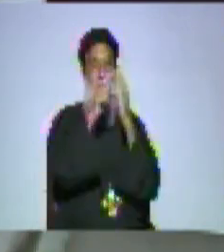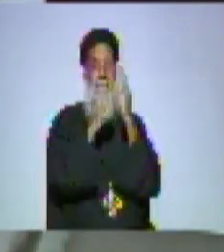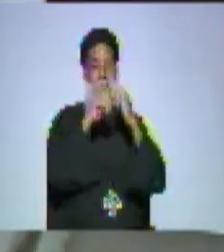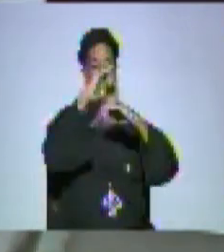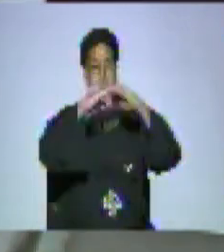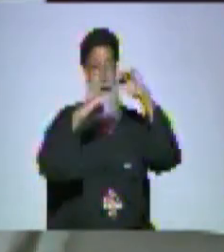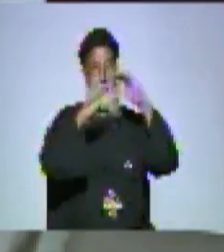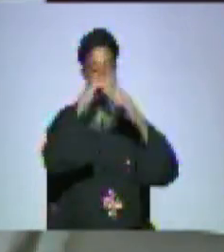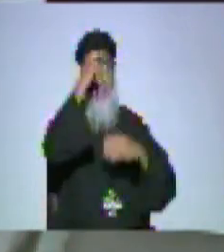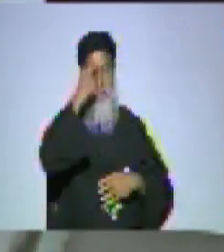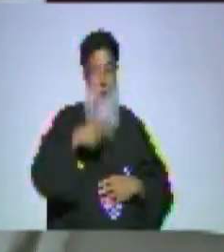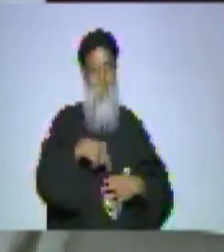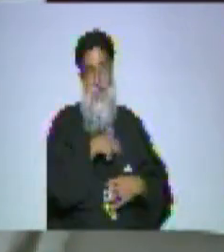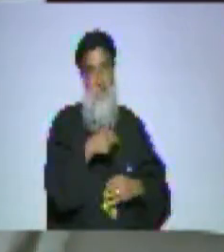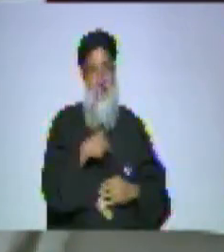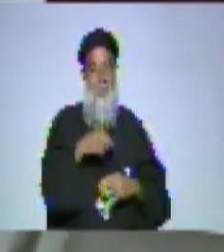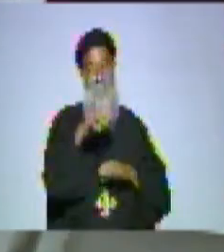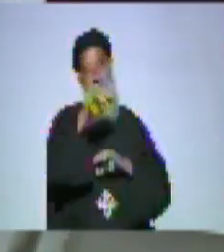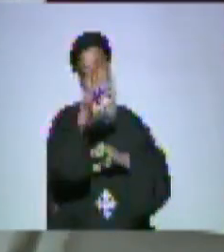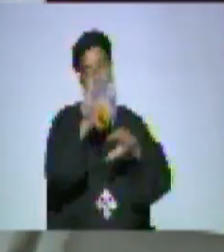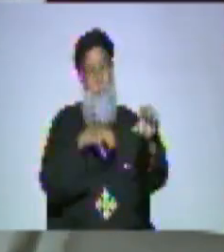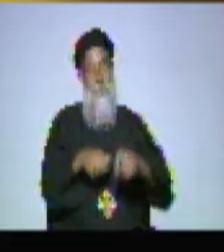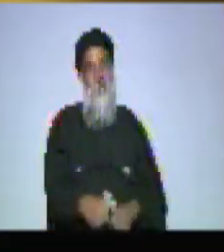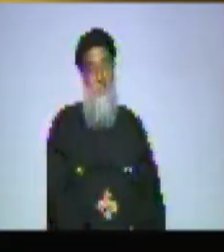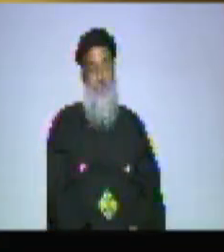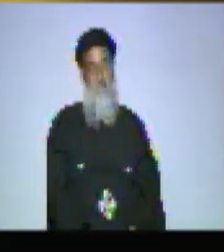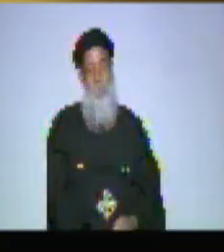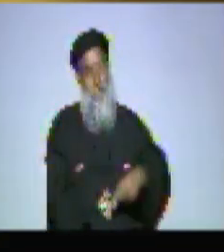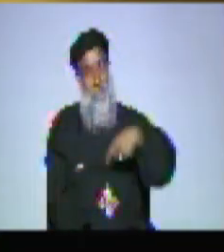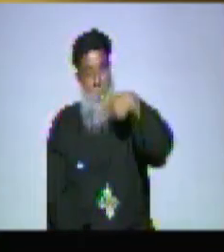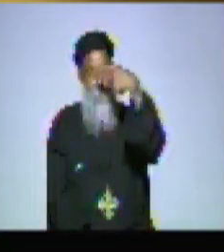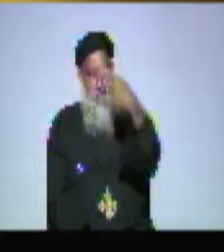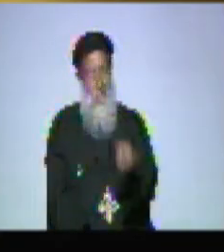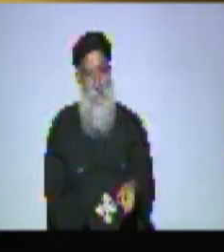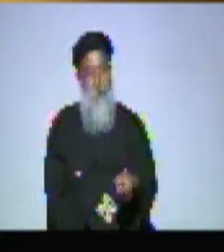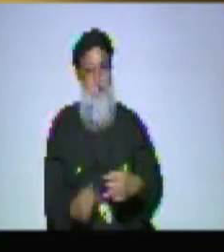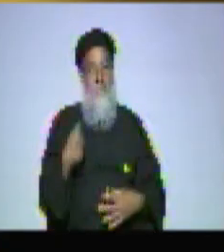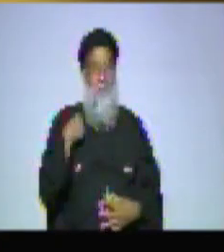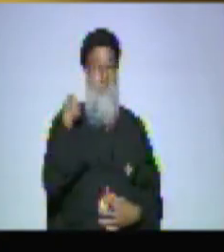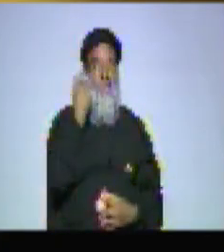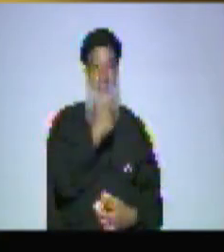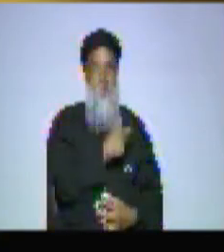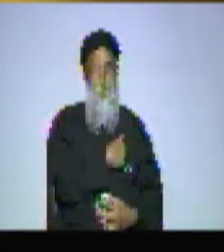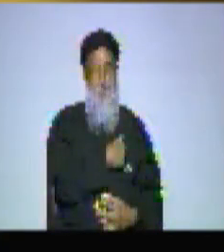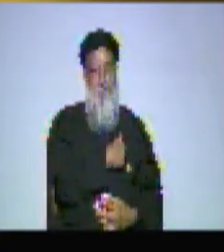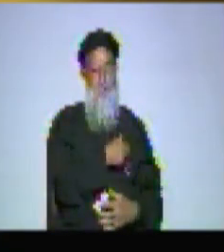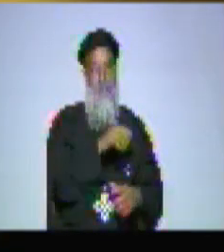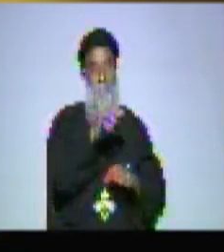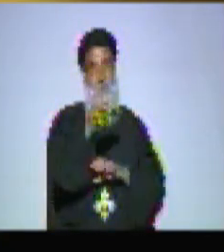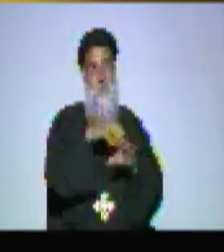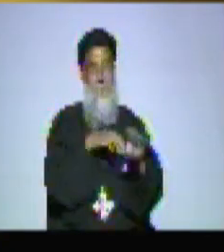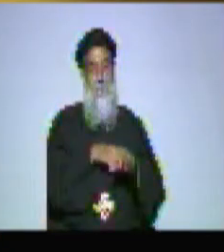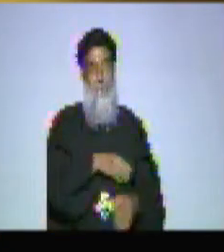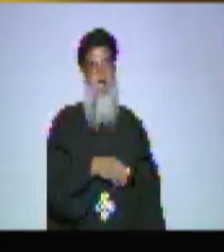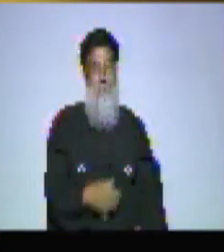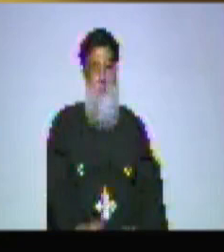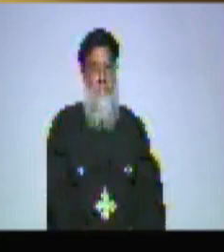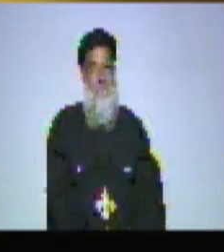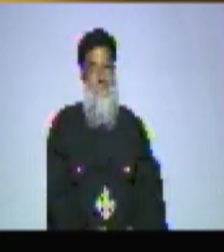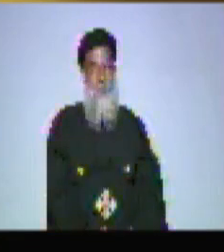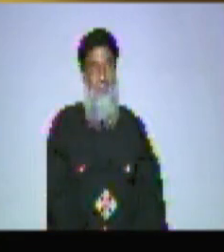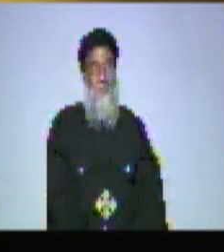الكرازه المرقسيه عشان كده بيقول خليفه القديس ماري مرقس على البابا الموجود